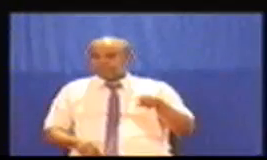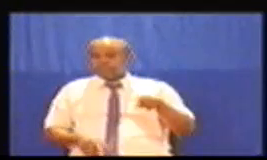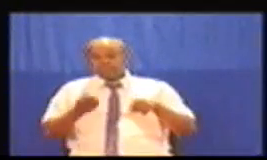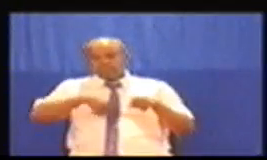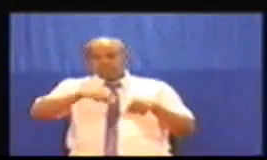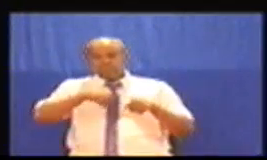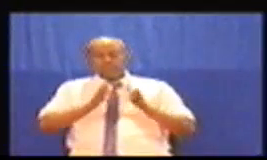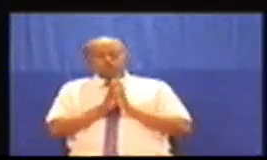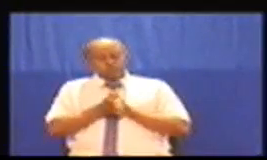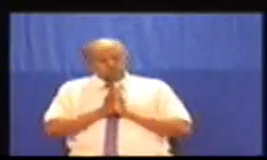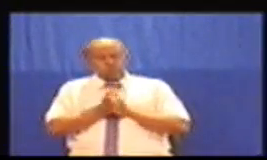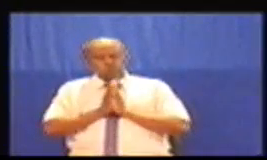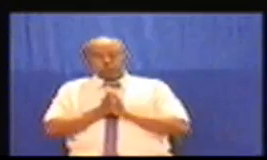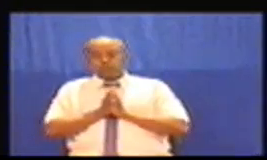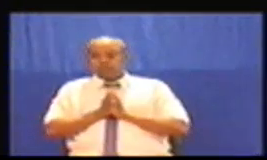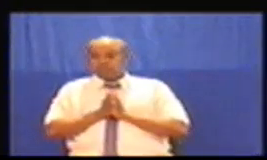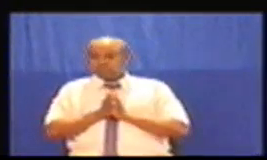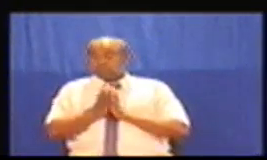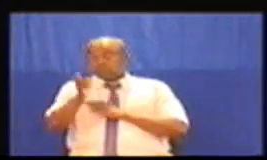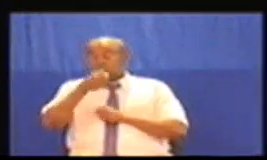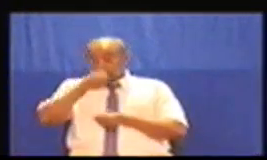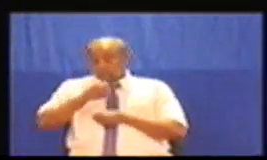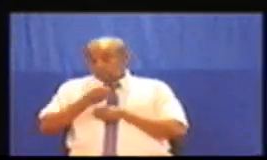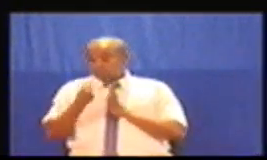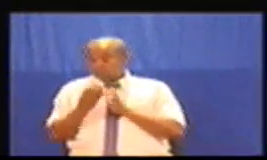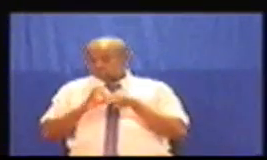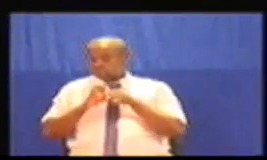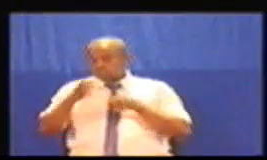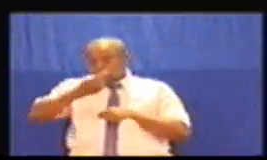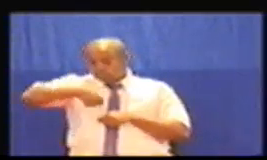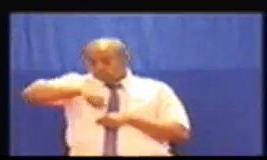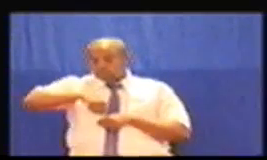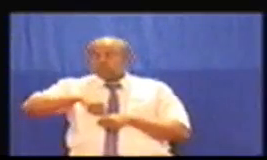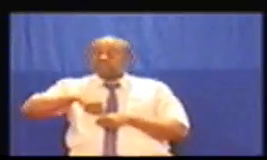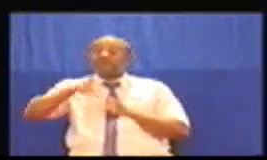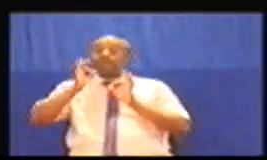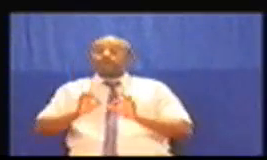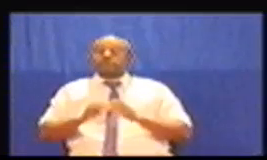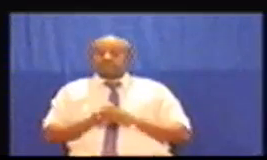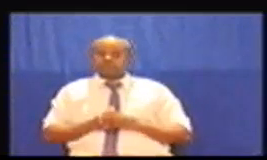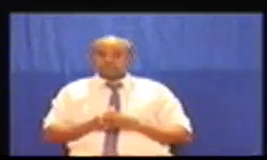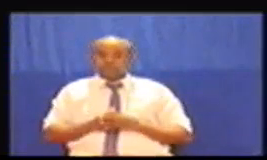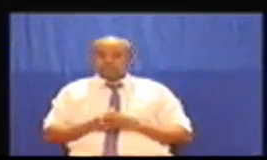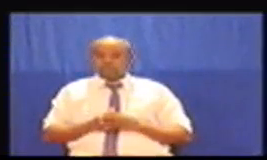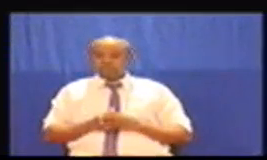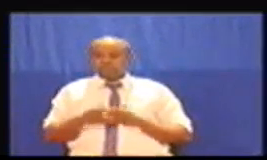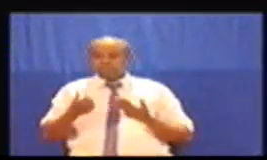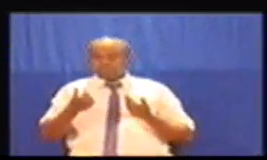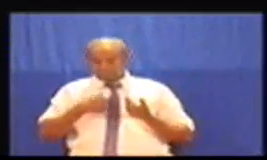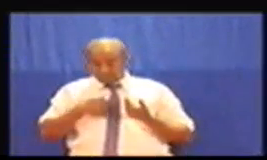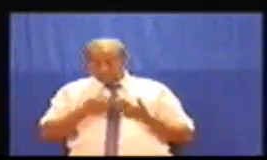Tunashukuru sana sana kwa kufanya kazi pamoja nasi vizuri bila tatizo lolote. Naomba nimpongeze sana